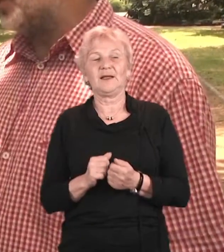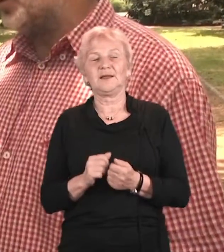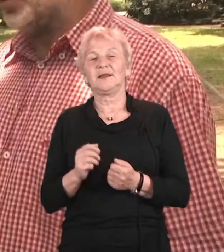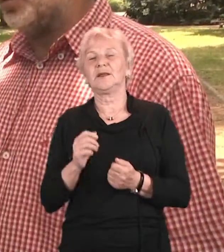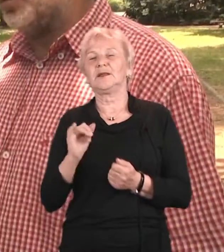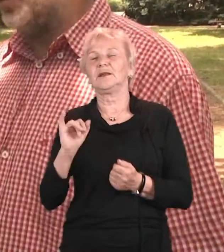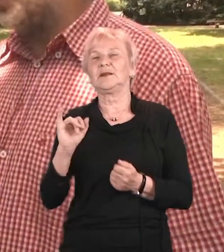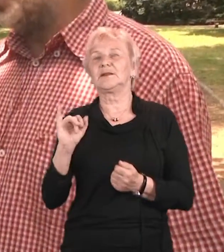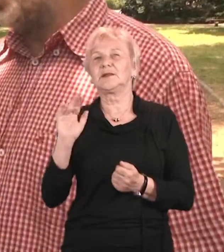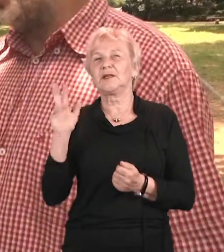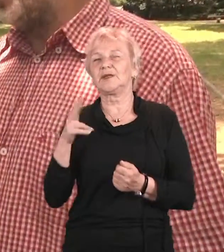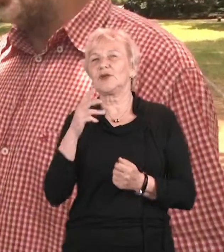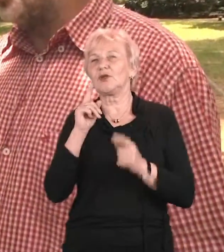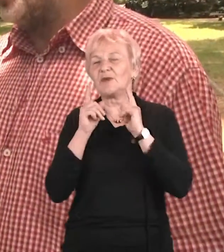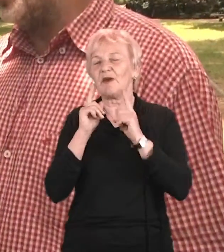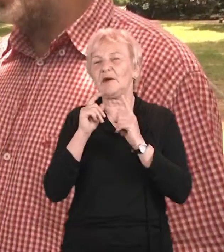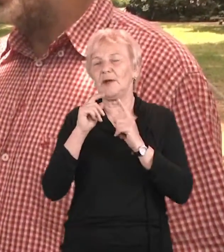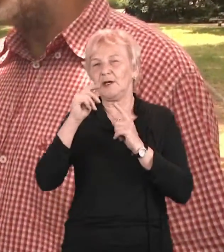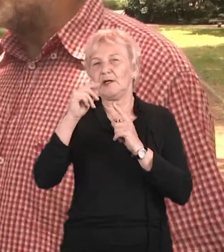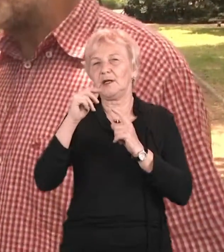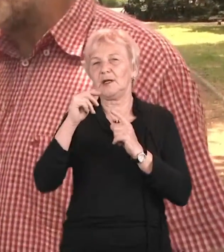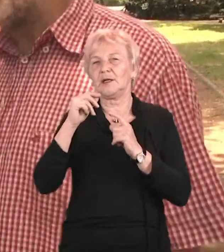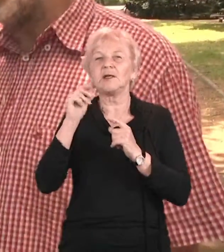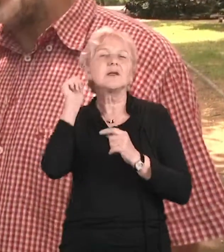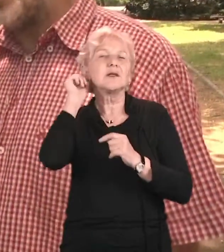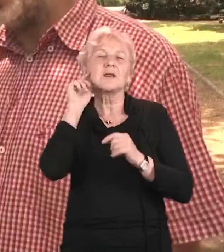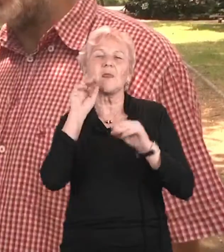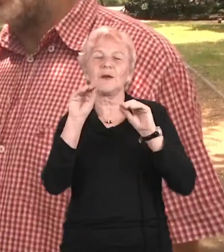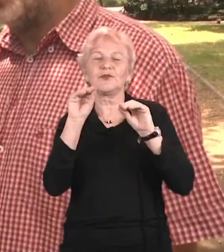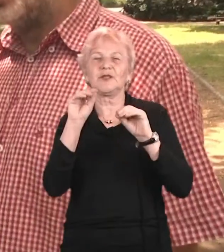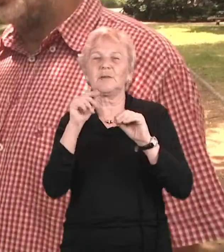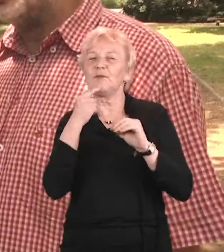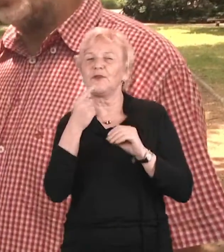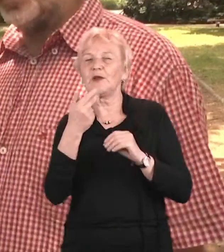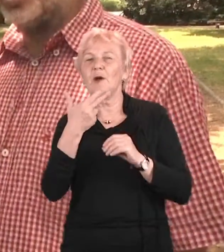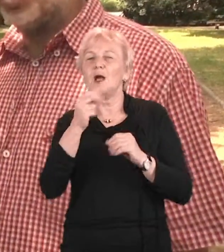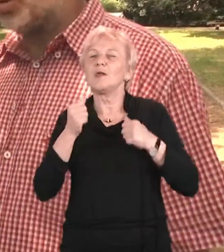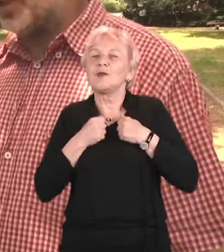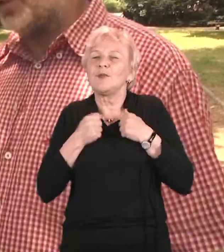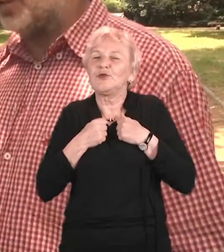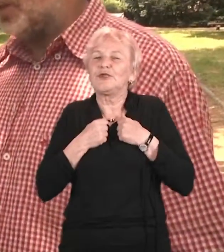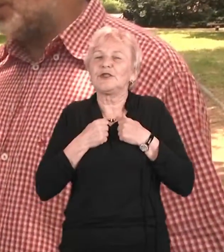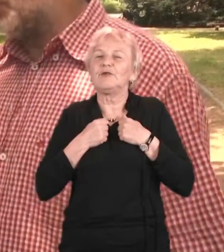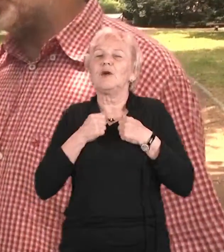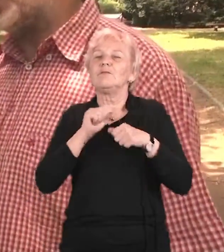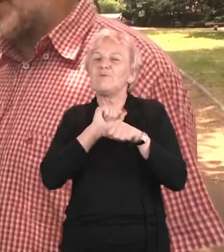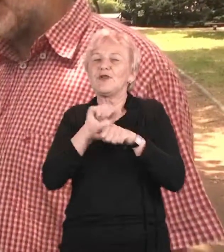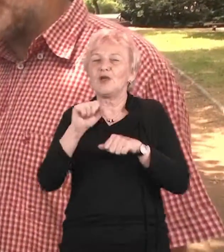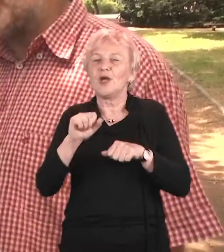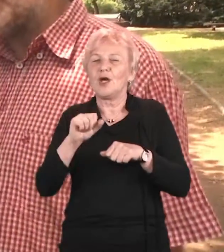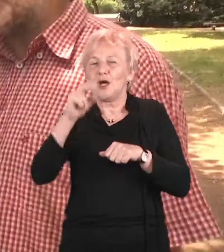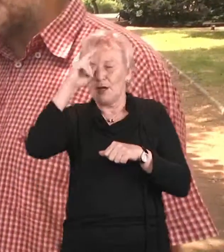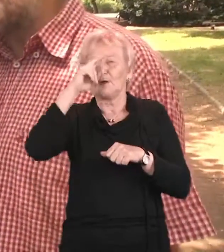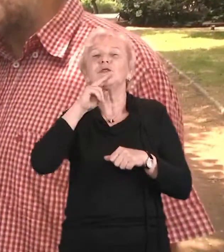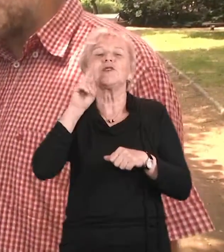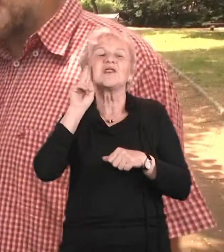takie zdanie od jednej z pań nauczycielek. Nie bójcie się być rodzicami. To znaczy szukać tego, co będzie dla tego